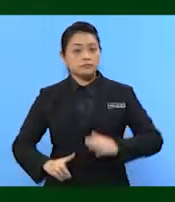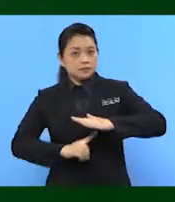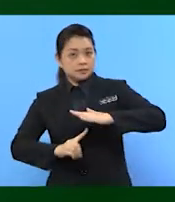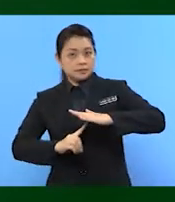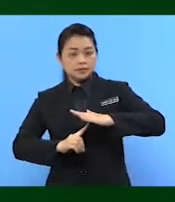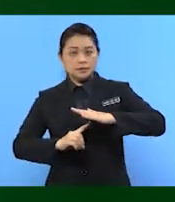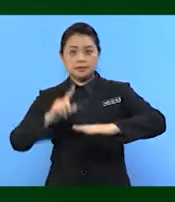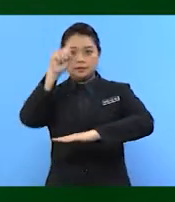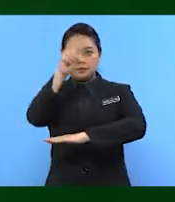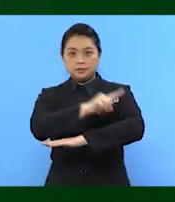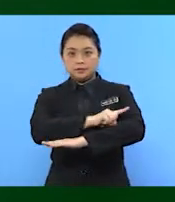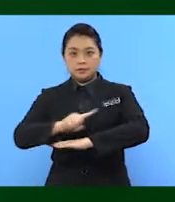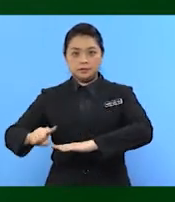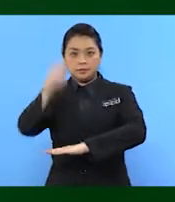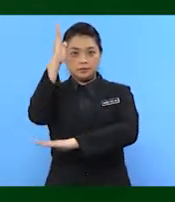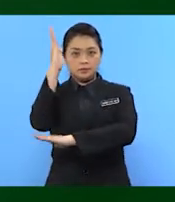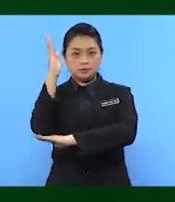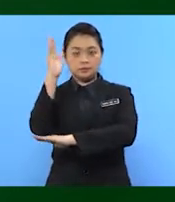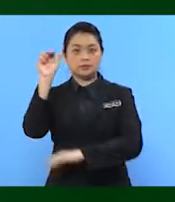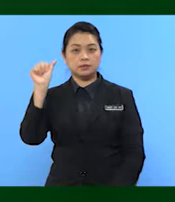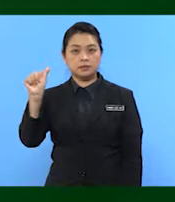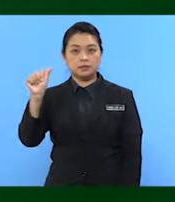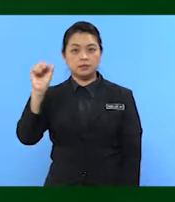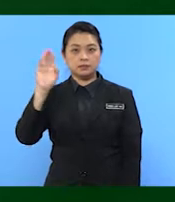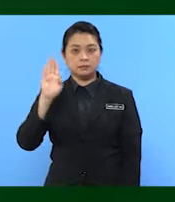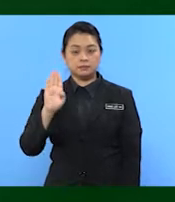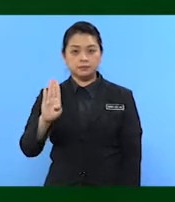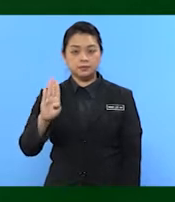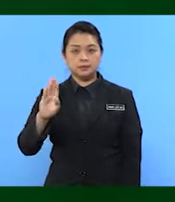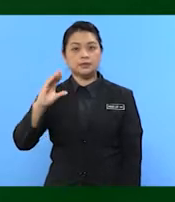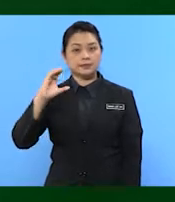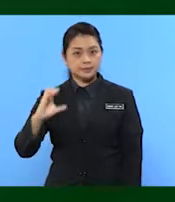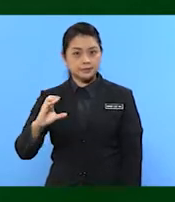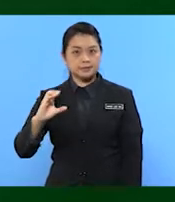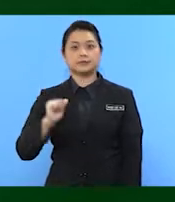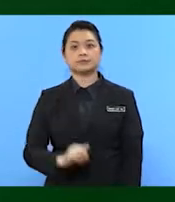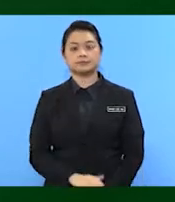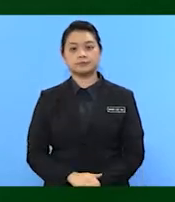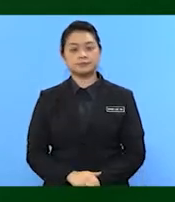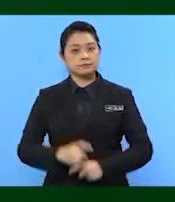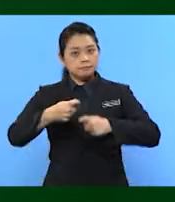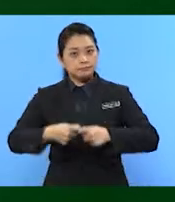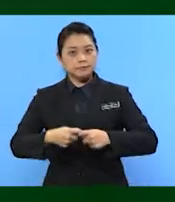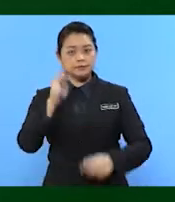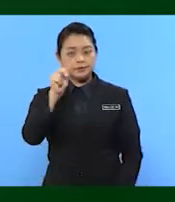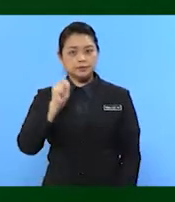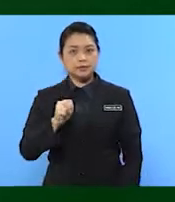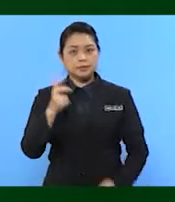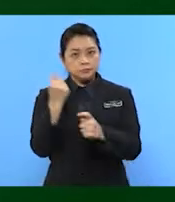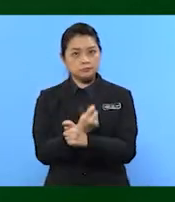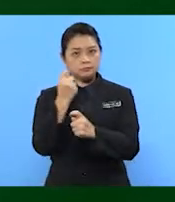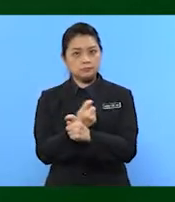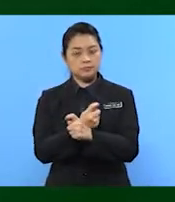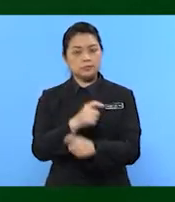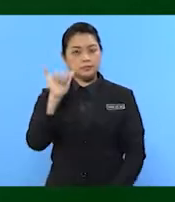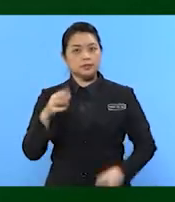Berdasarkan segitiga bersudut tegak A, B, C, tentukan nisbah trigonometri